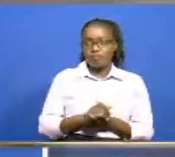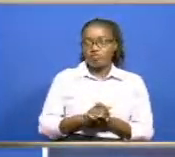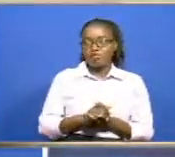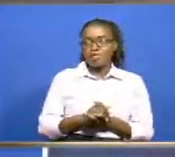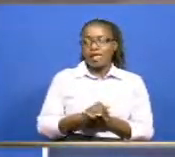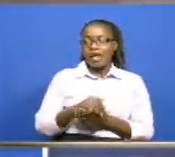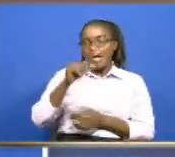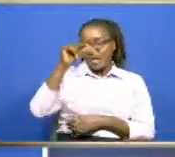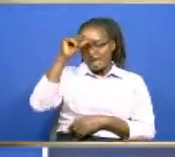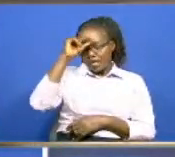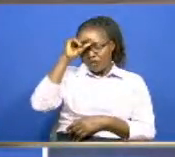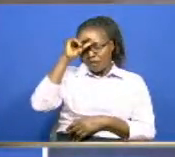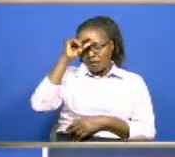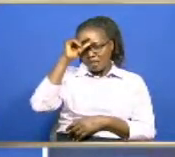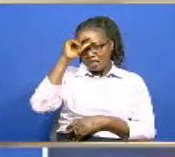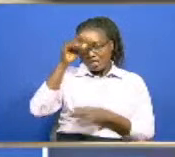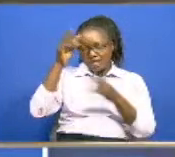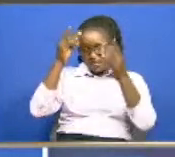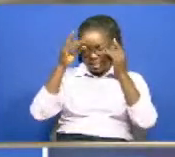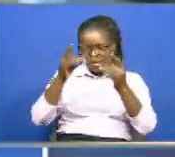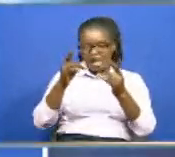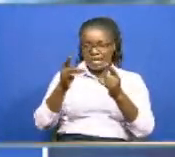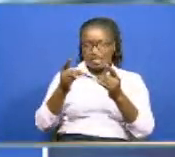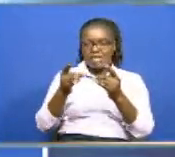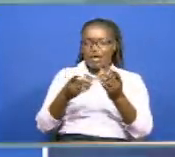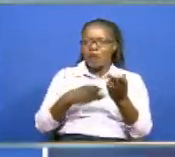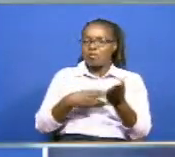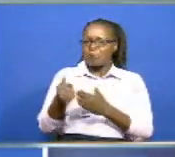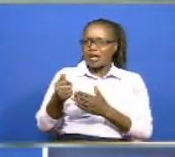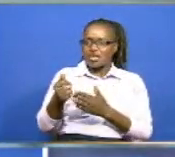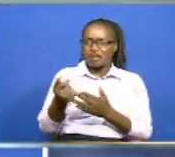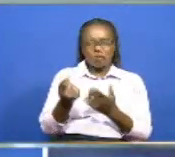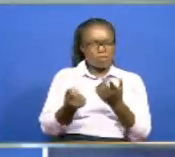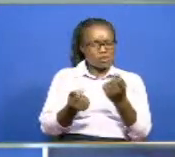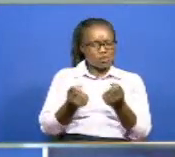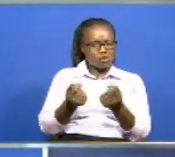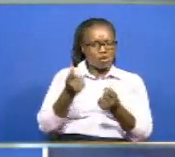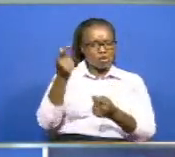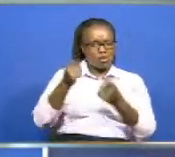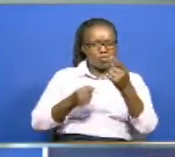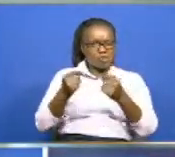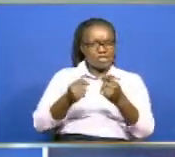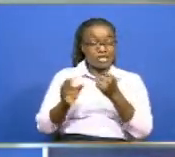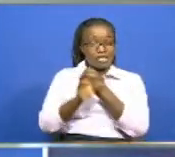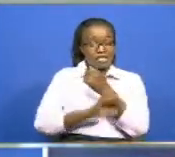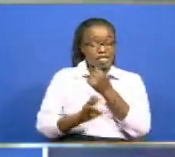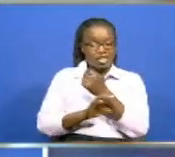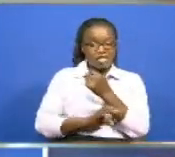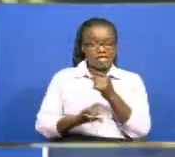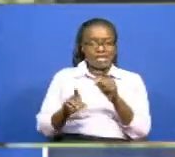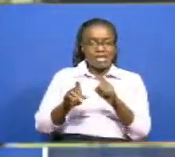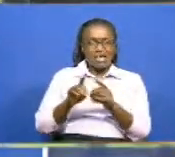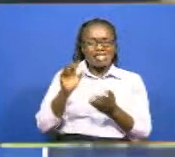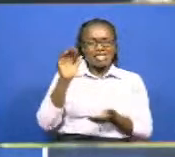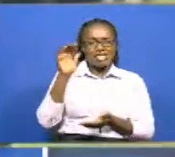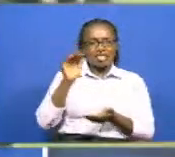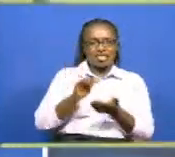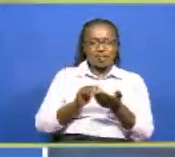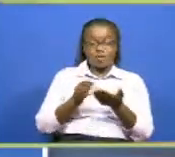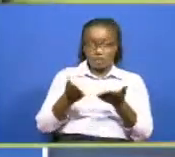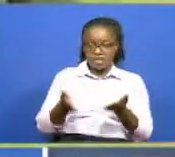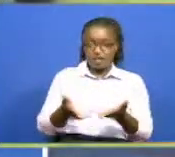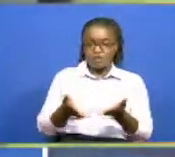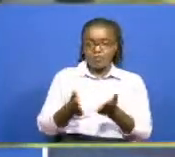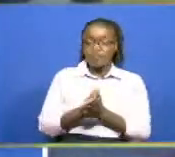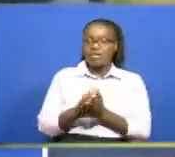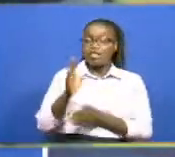Serikali imesema haitaamua kuhusu bei za rejareja za maziwa hapa nchini huku uzalishaji wa maziwa ukipungua hapa nchini.